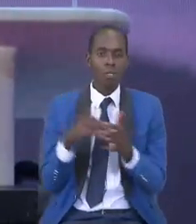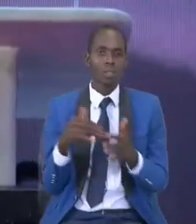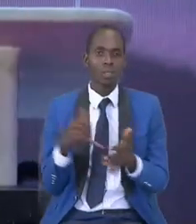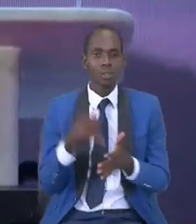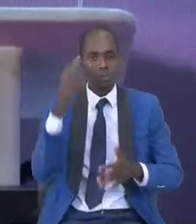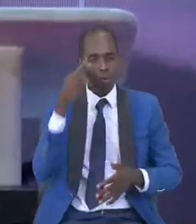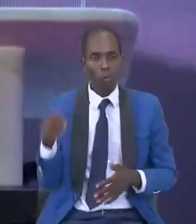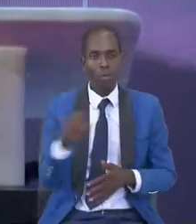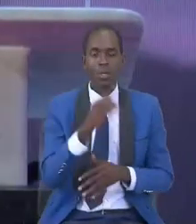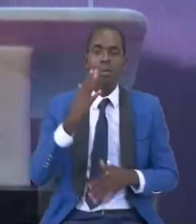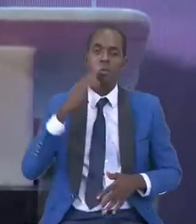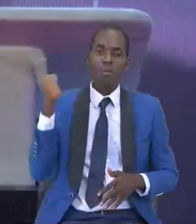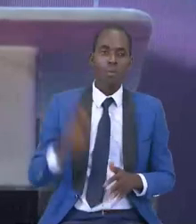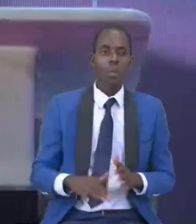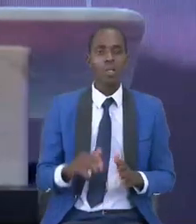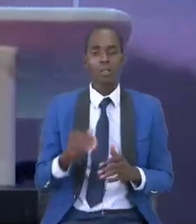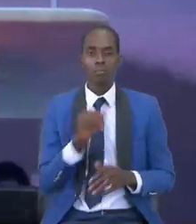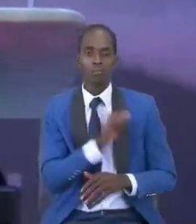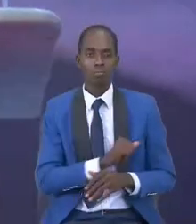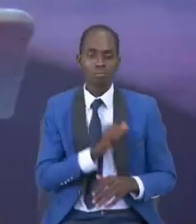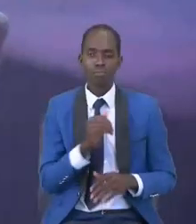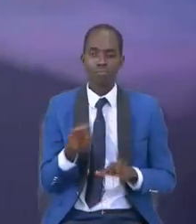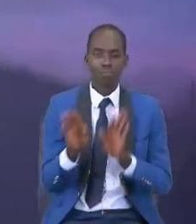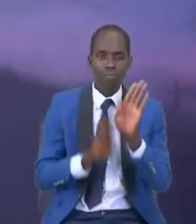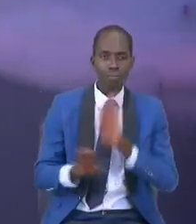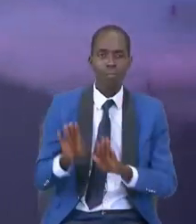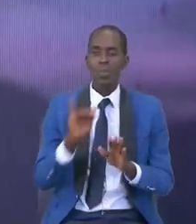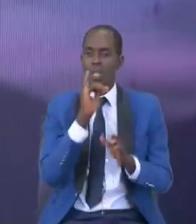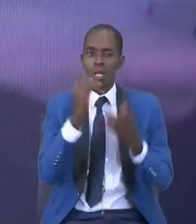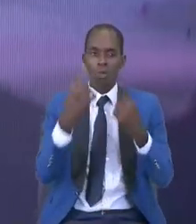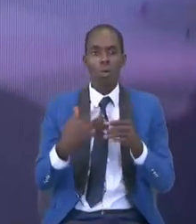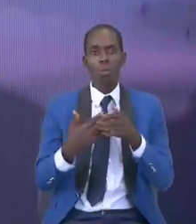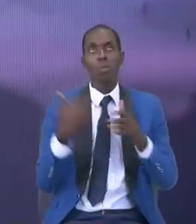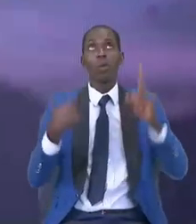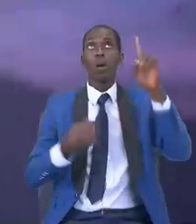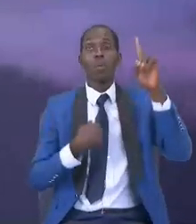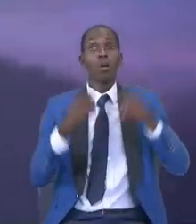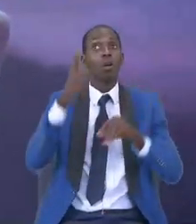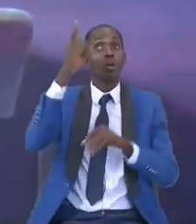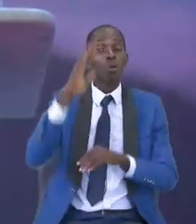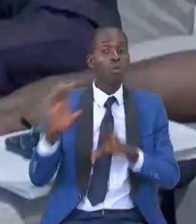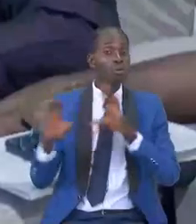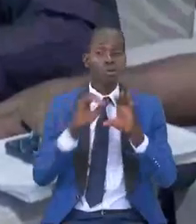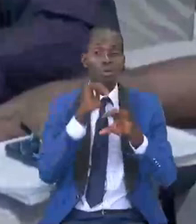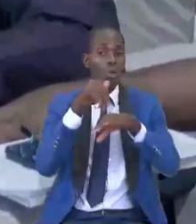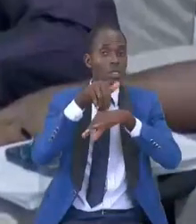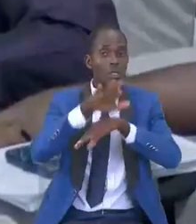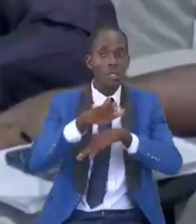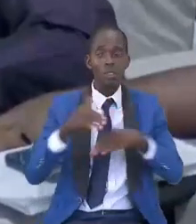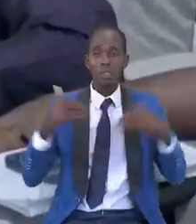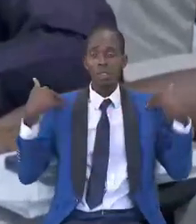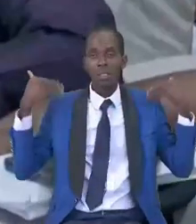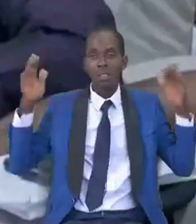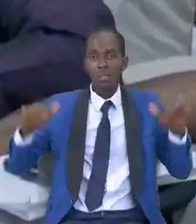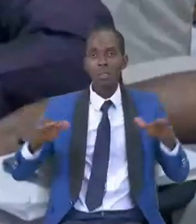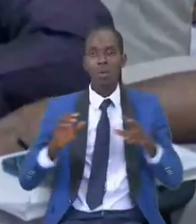méchanceté est montée jusqu'à moi. Il n'a pas envoyé un ange, il a envoyé Jonas. Il n'a pas